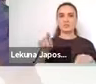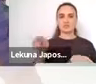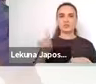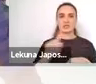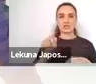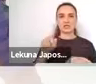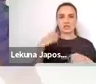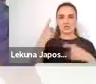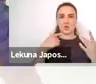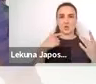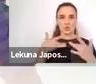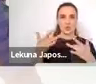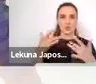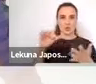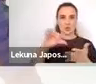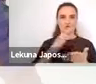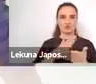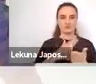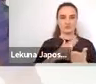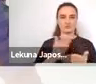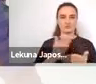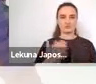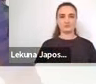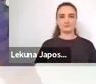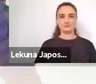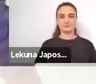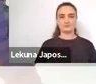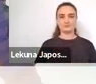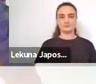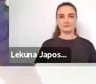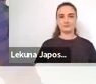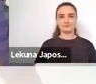რაღაცა როლში თქვენს როლში თუ შობლის როლში